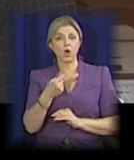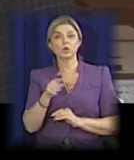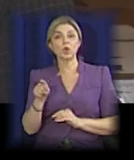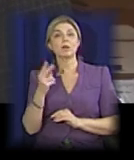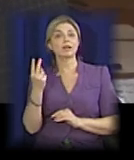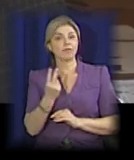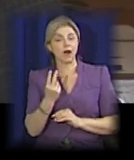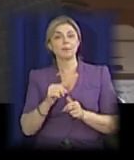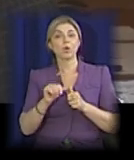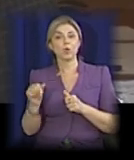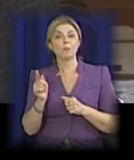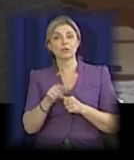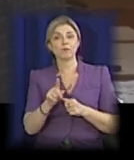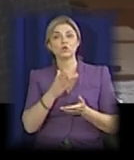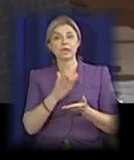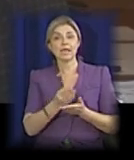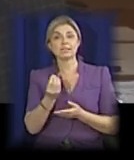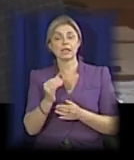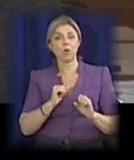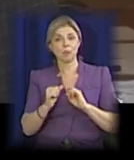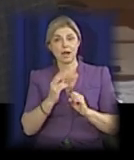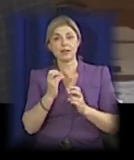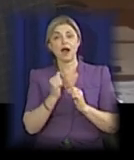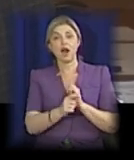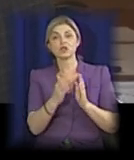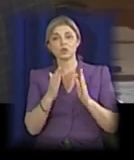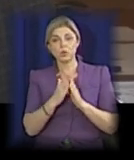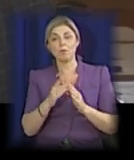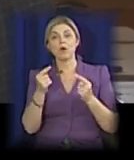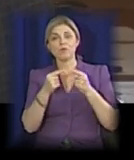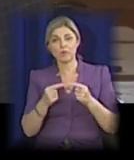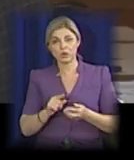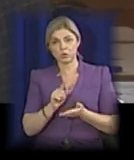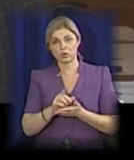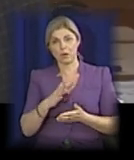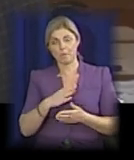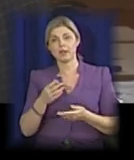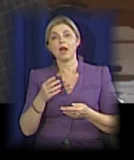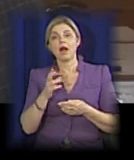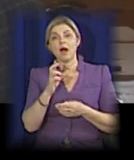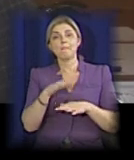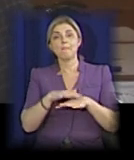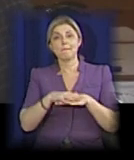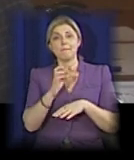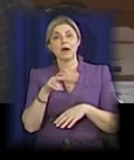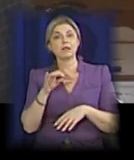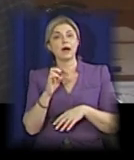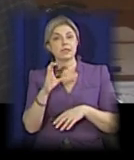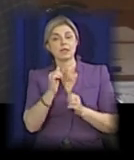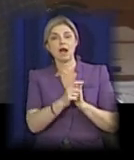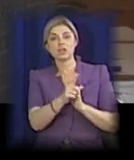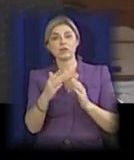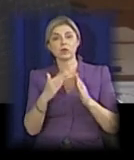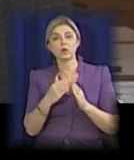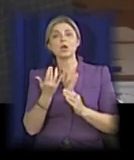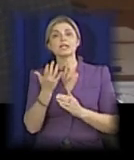два. Крім того, що існує ціна управління на кожен будинок, відповідно повинен бути баланс кожного будинку. Скільки накопичується на